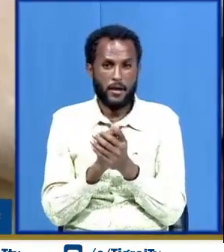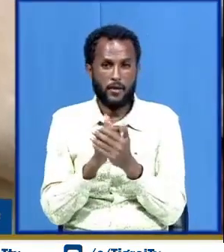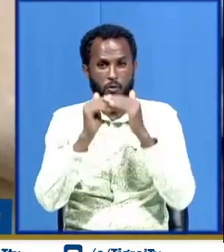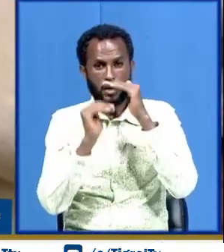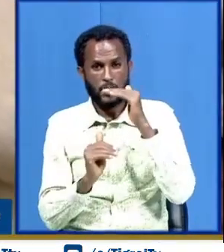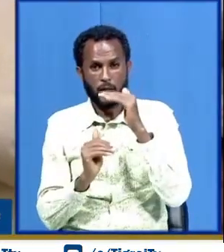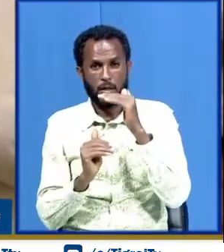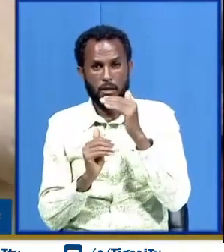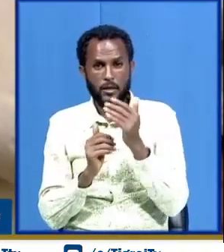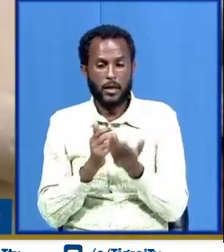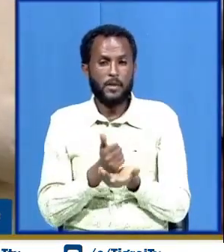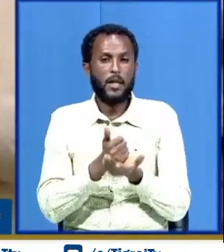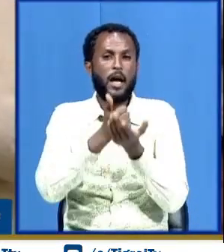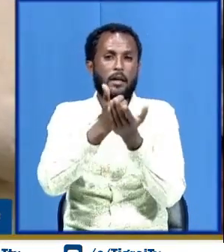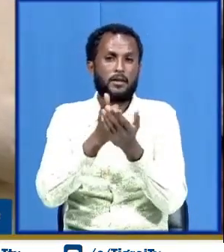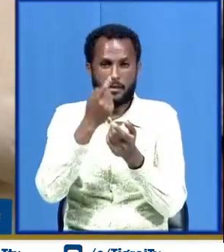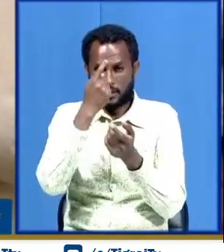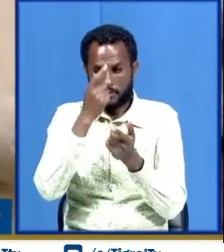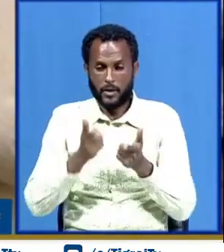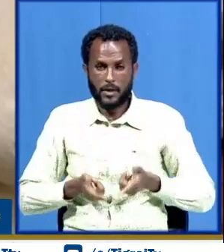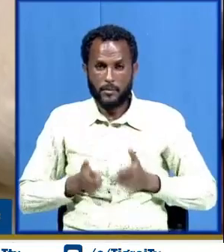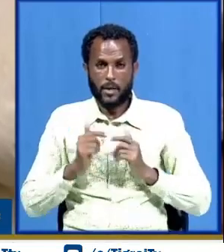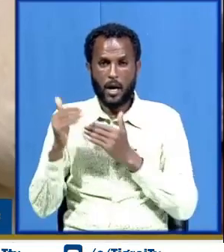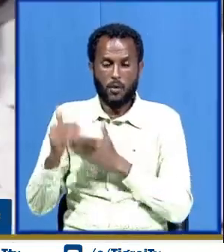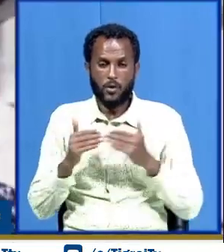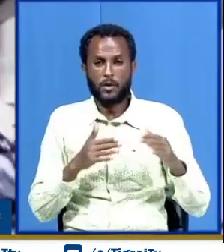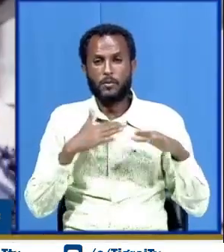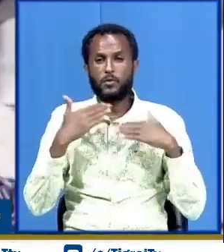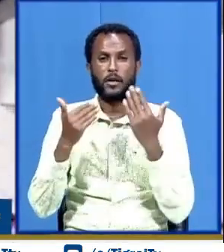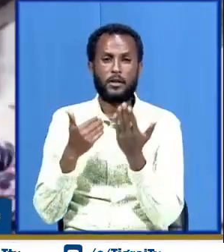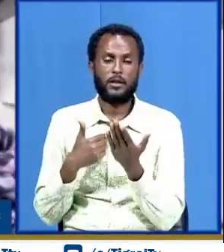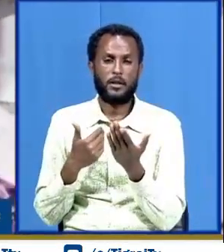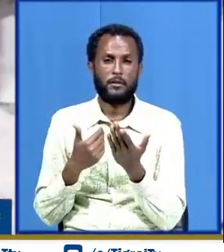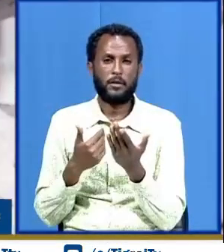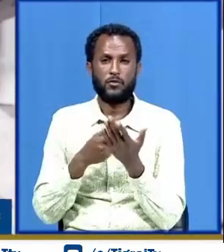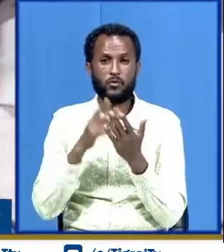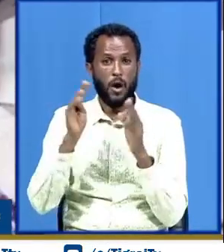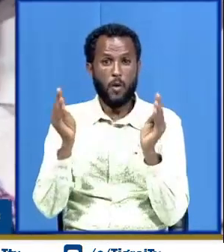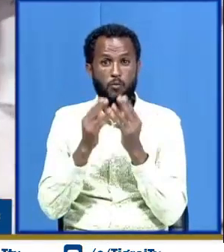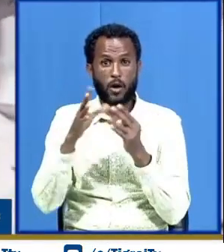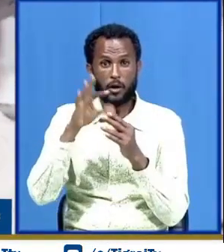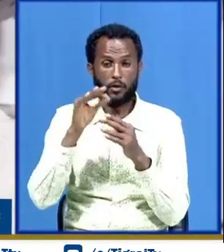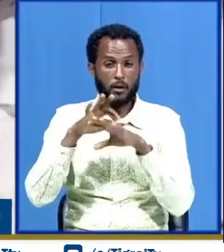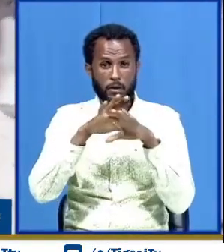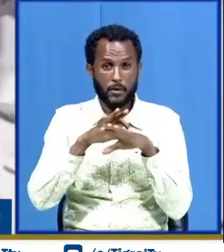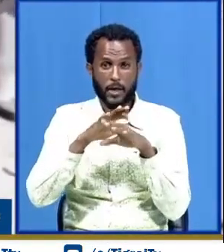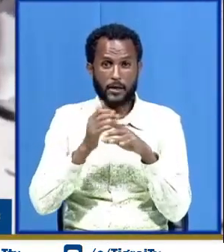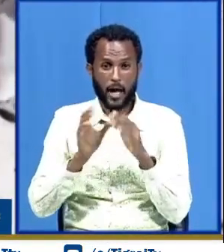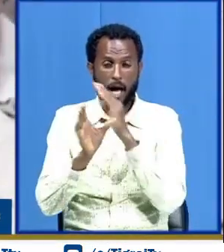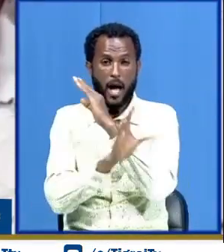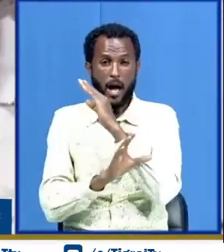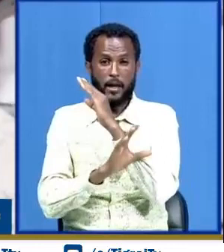ዝጎደለ ብጥይት ላሓገዝና ሻዕብ ግንባር ኣለና ኣብ ጎድኒ መስዋእትን ኣለና እሱ እኳ ሞራል ላግን እዩ ኣብ ልዕሊ መሬትና ኣብ ልዕሊ ዓድና